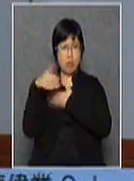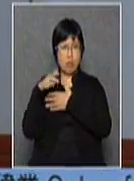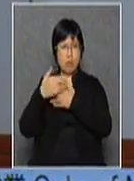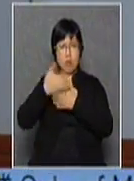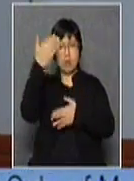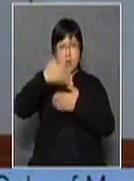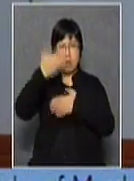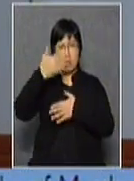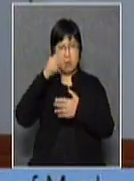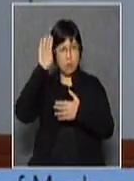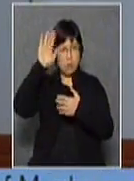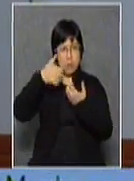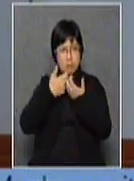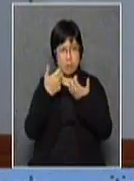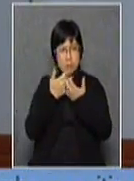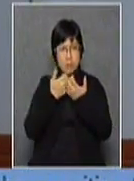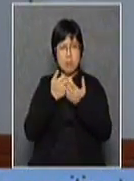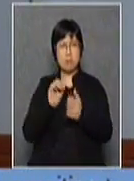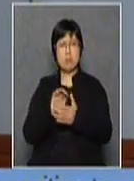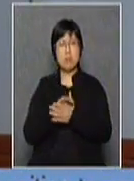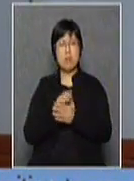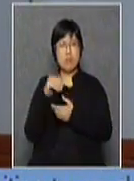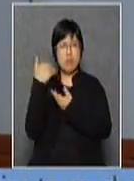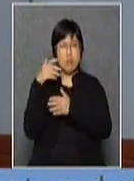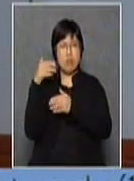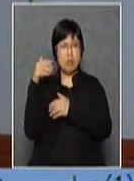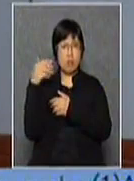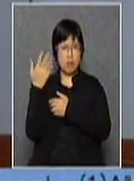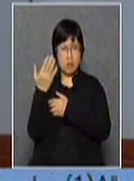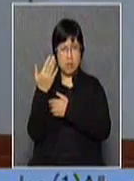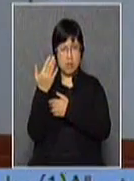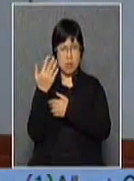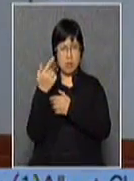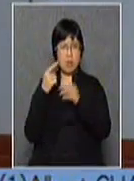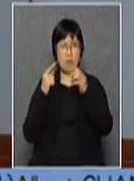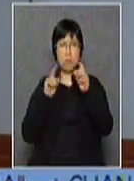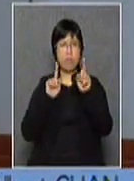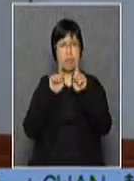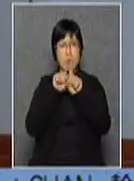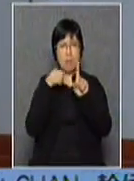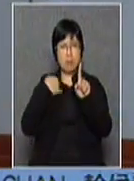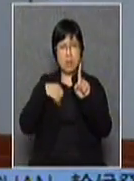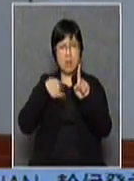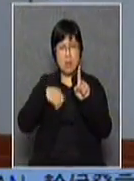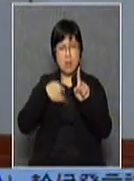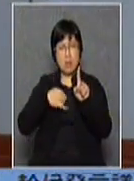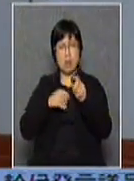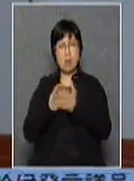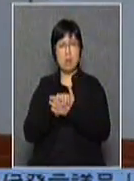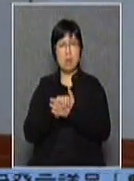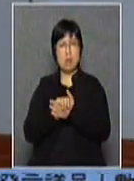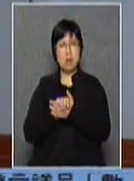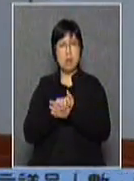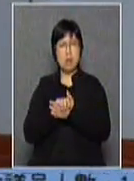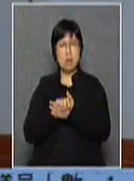估，即係我哋推算嘅貨運量咧，係不達標。而家咧，由於呢兩